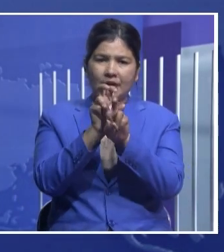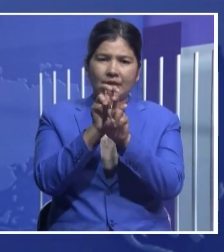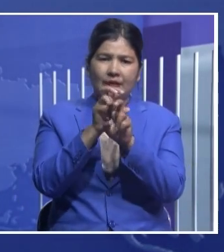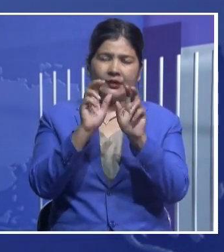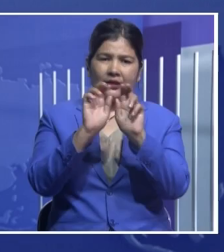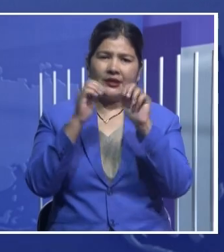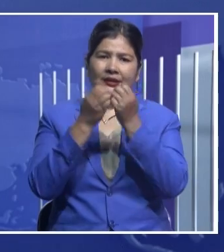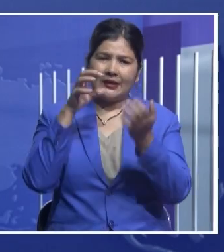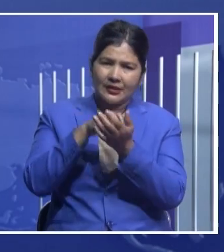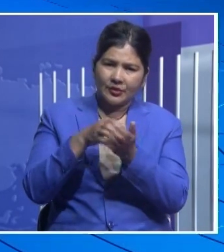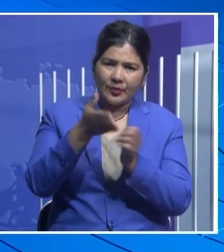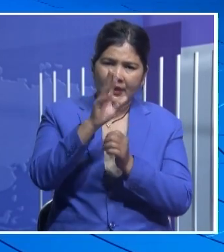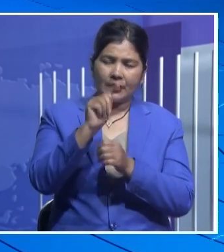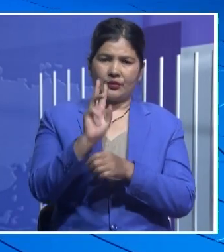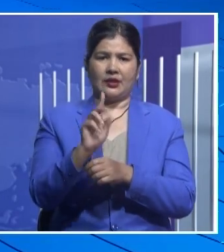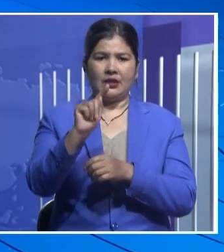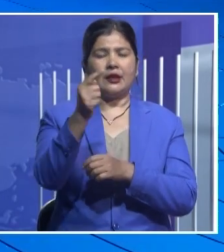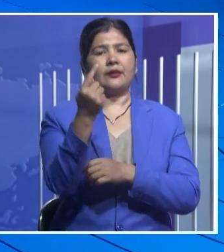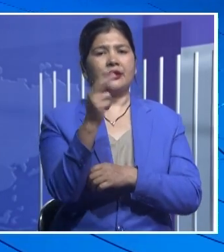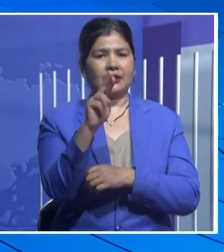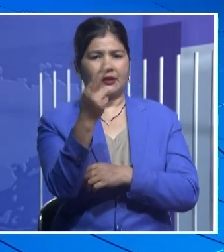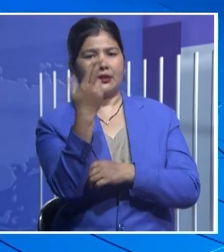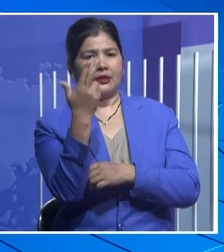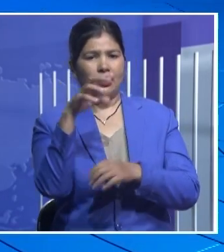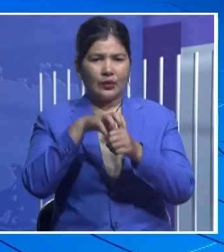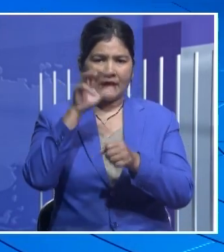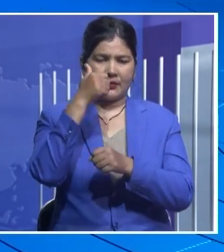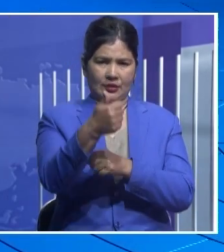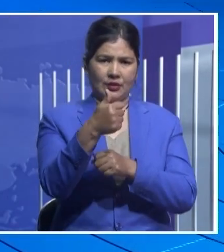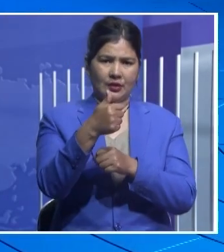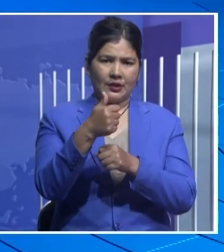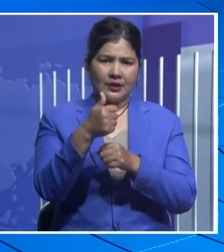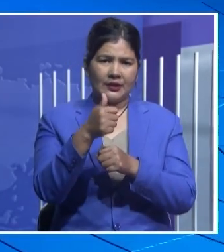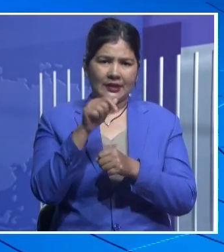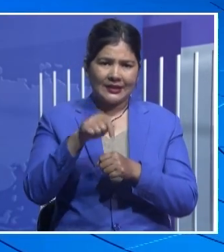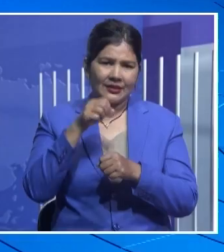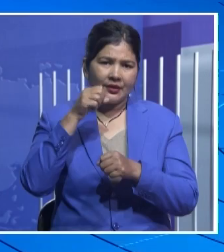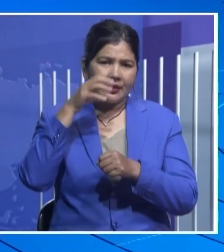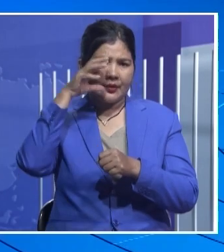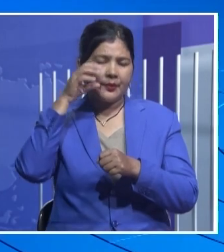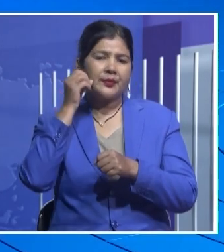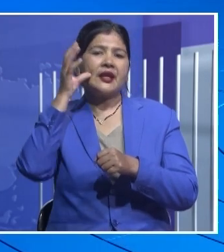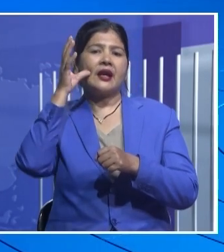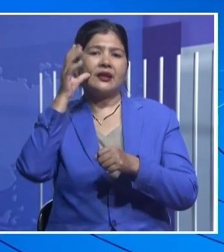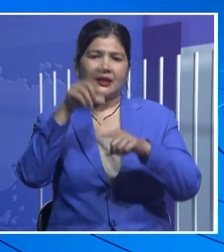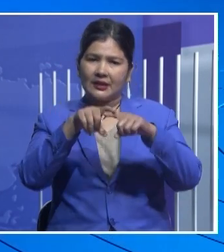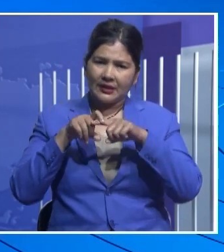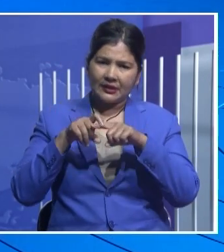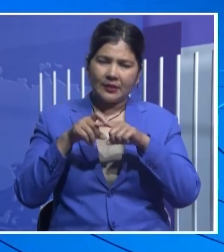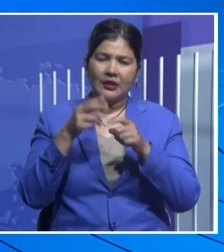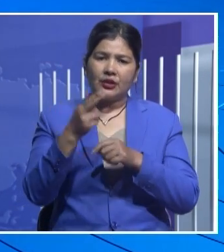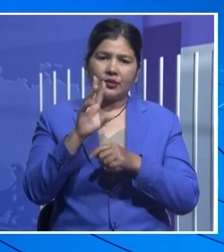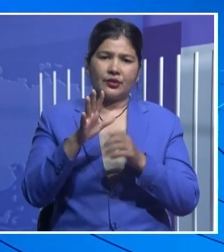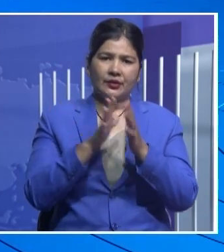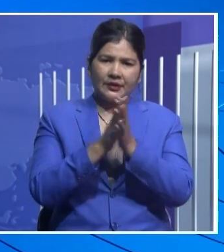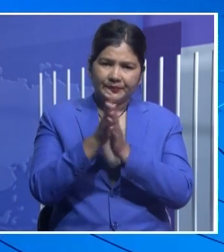छ। राप्ती सुनारी गाउँपालिका वडा नम्बर 6 फतेपुर स्थित जंगलमा आज बिहान बाघलाई बेहोस बनाएर नियन्त्रणमा लिएको थियो। डिभिजन वन